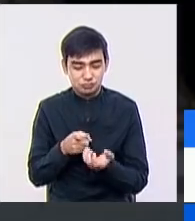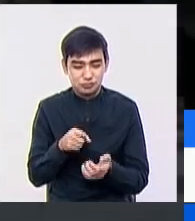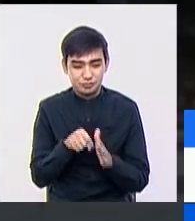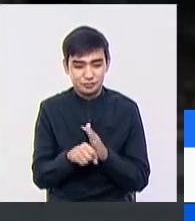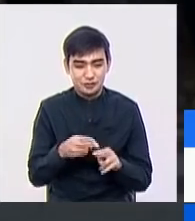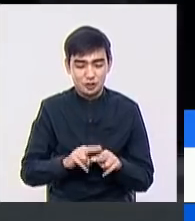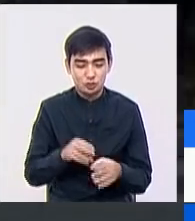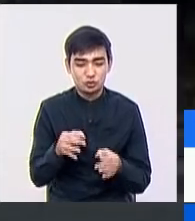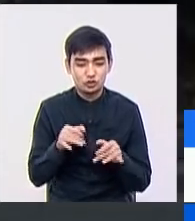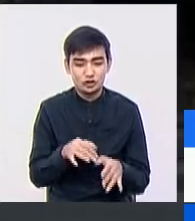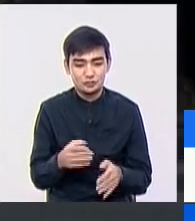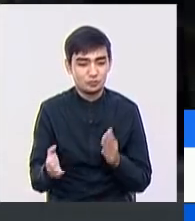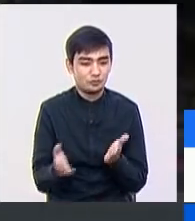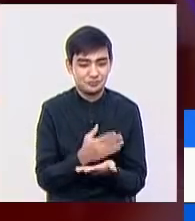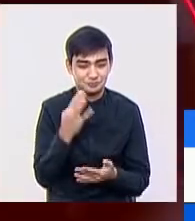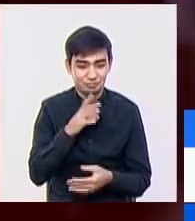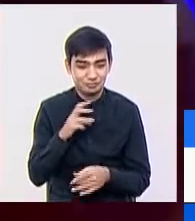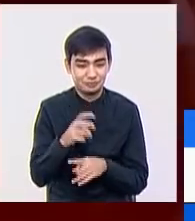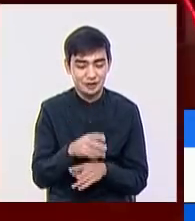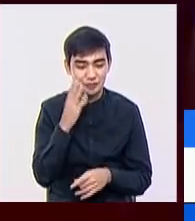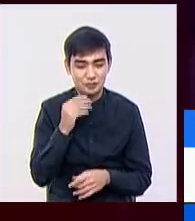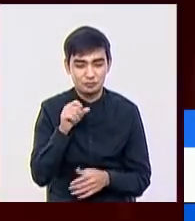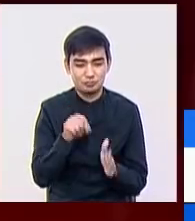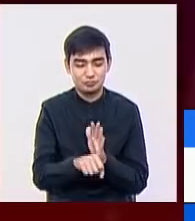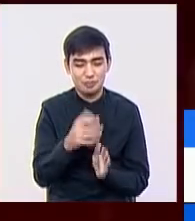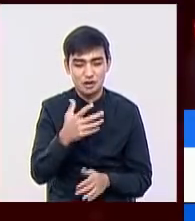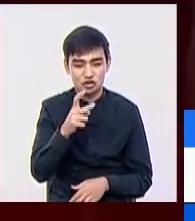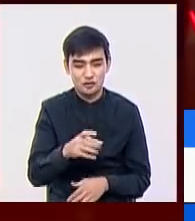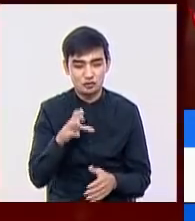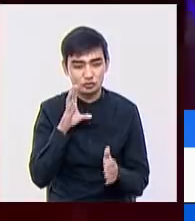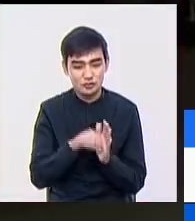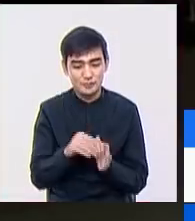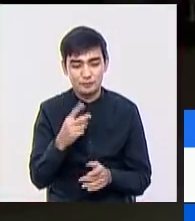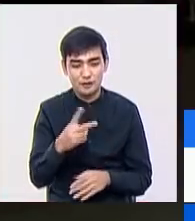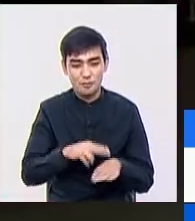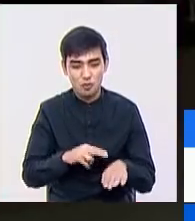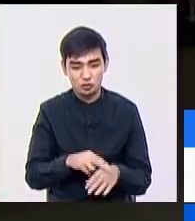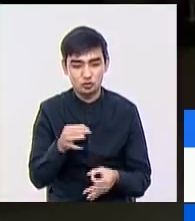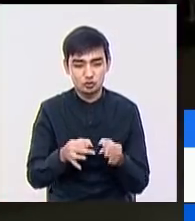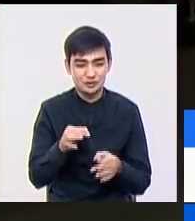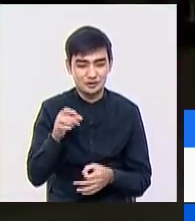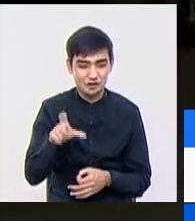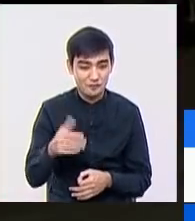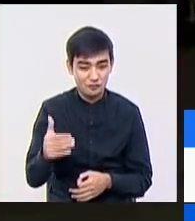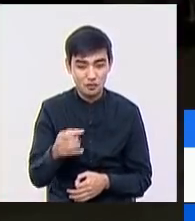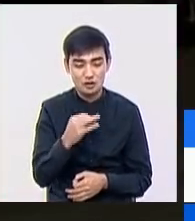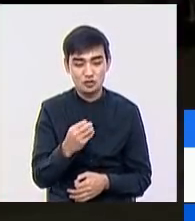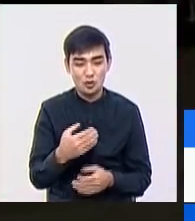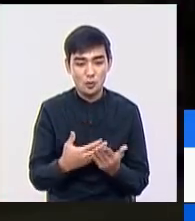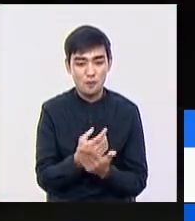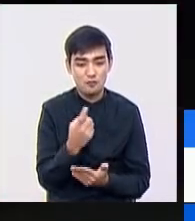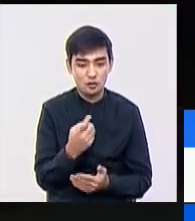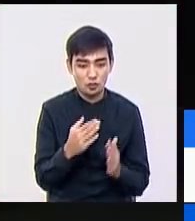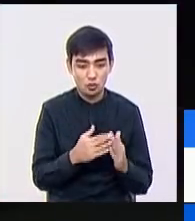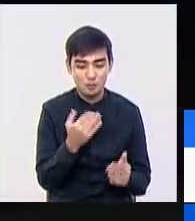исполнить решение суда о выселении. Алматинский стрелок убил 5, в числе погибших 2 полицейских, судоисполнитель, а также новый